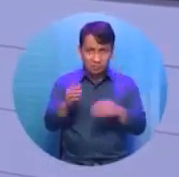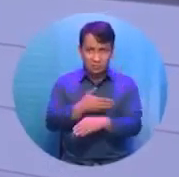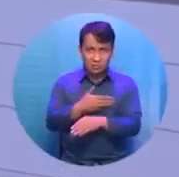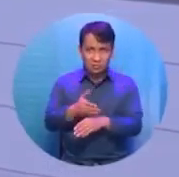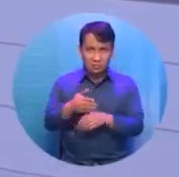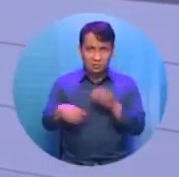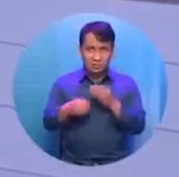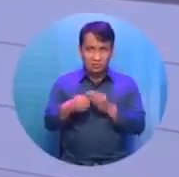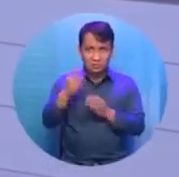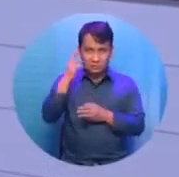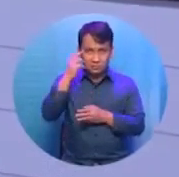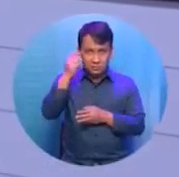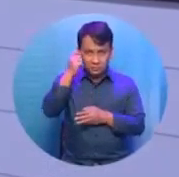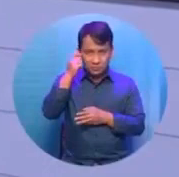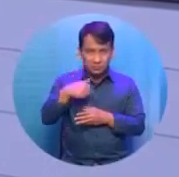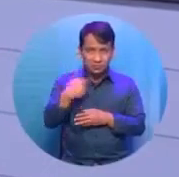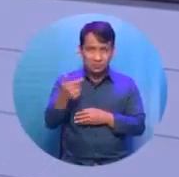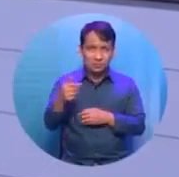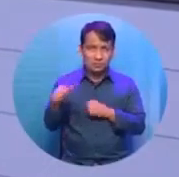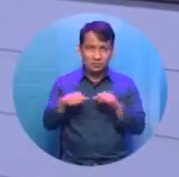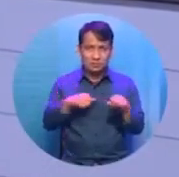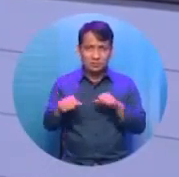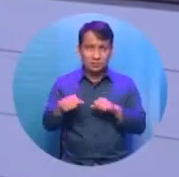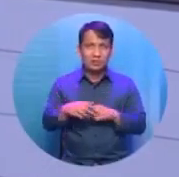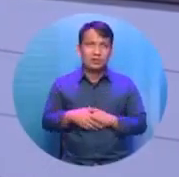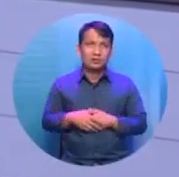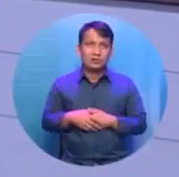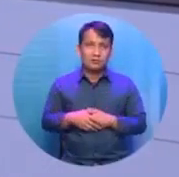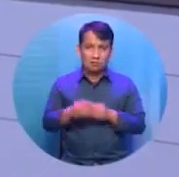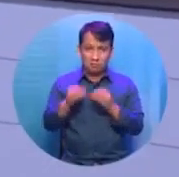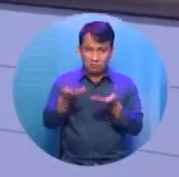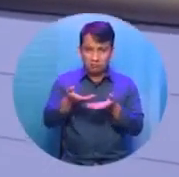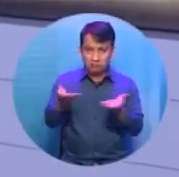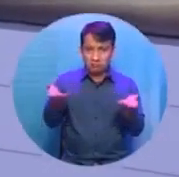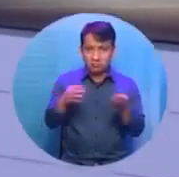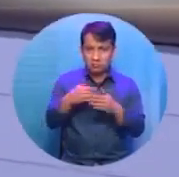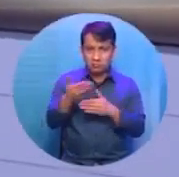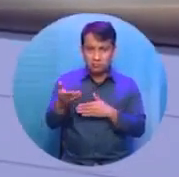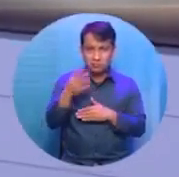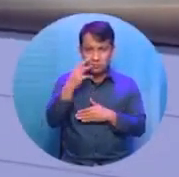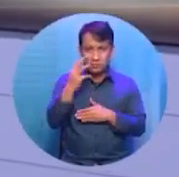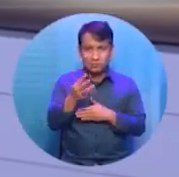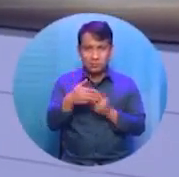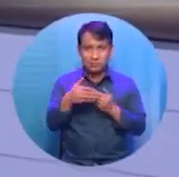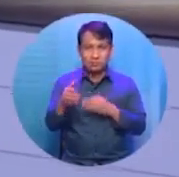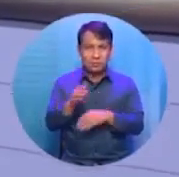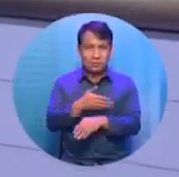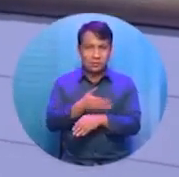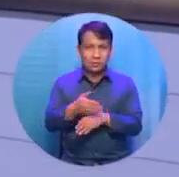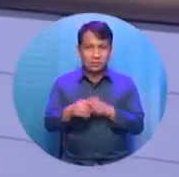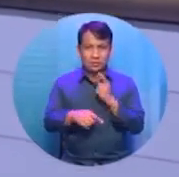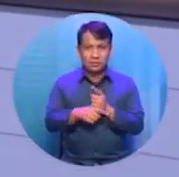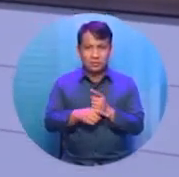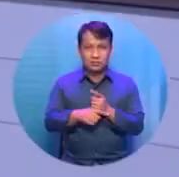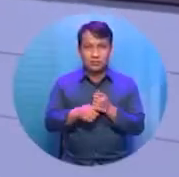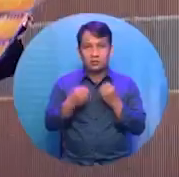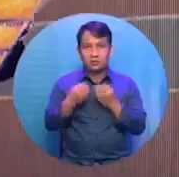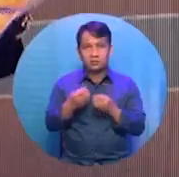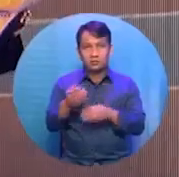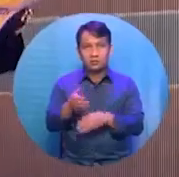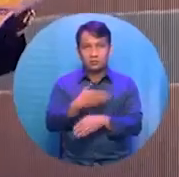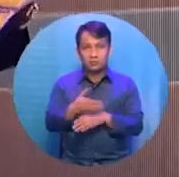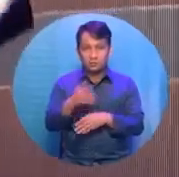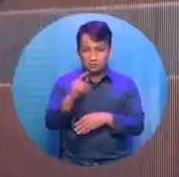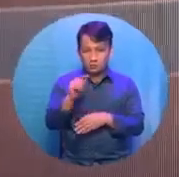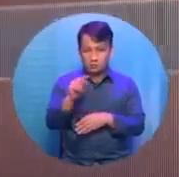yung ano, Idol in Action? Oh, okay, sure. Oh, sige nga. Aba. Oh, kaya. Pag nakanta mo na maayos, ang daming ano to,